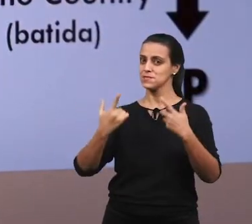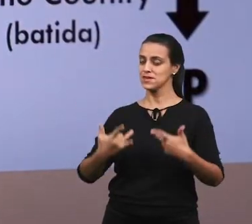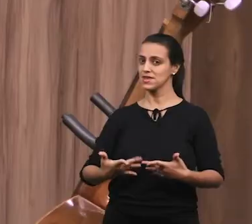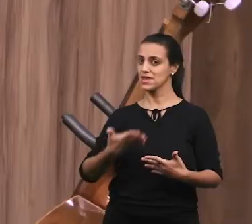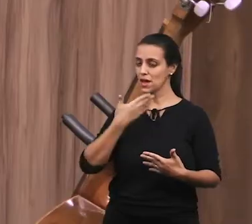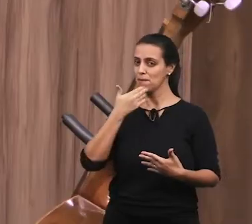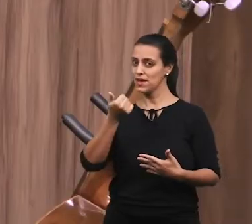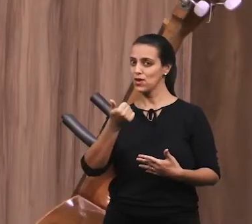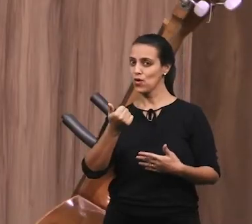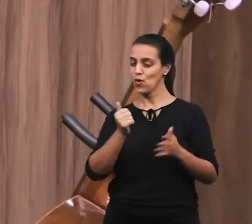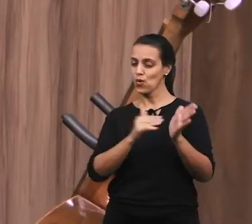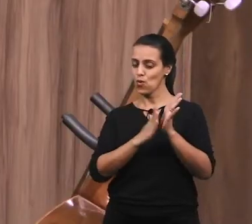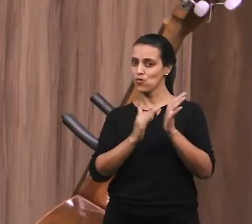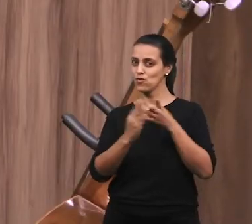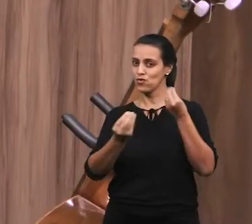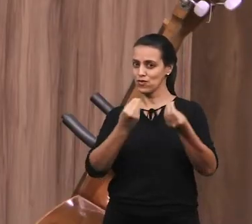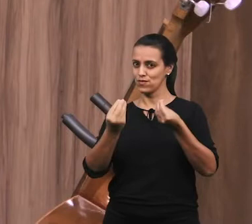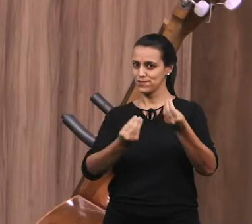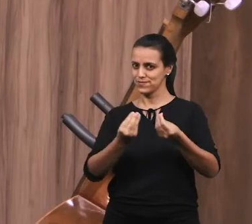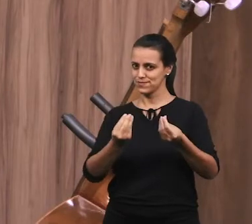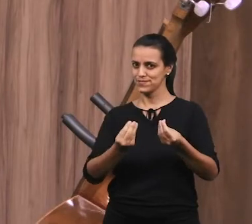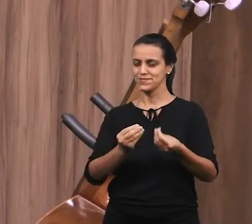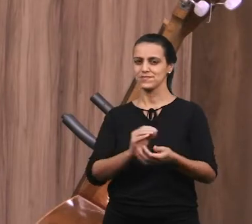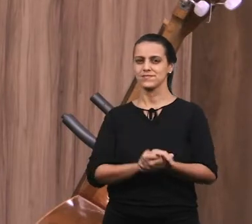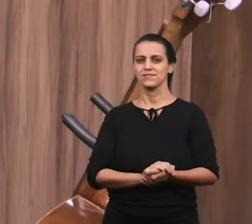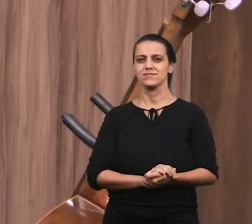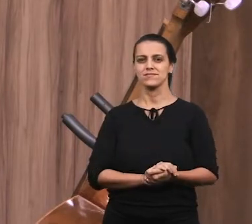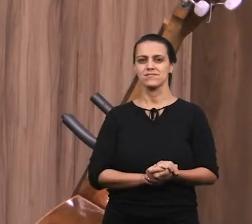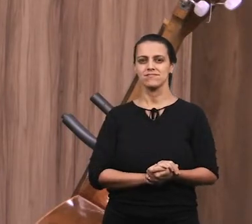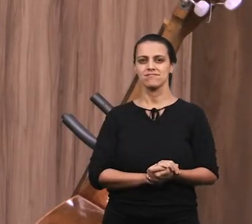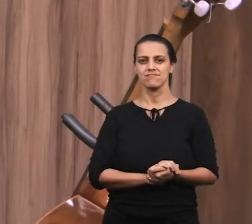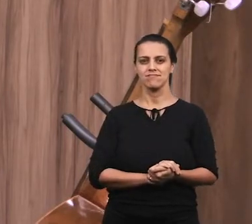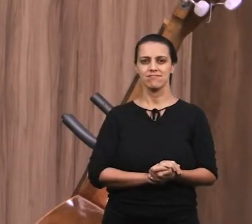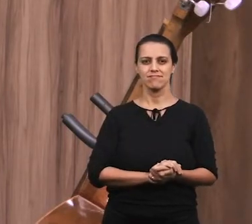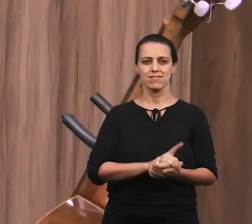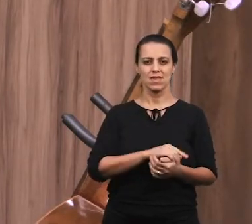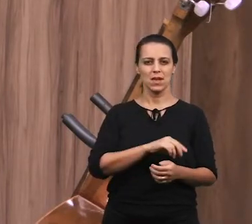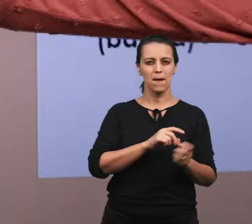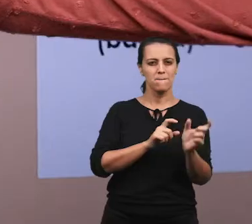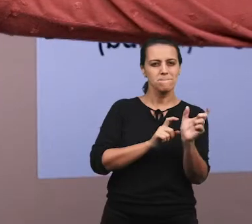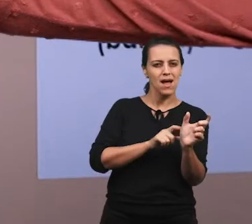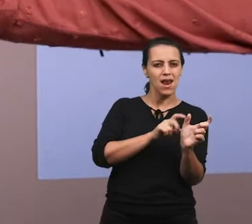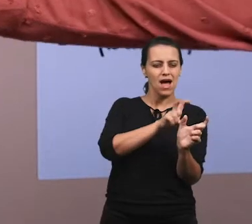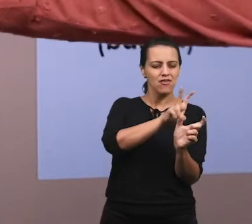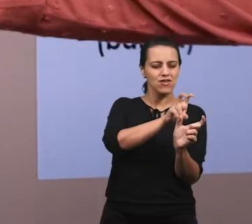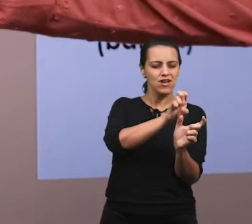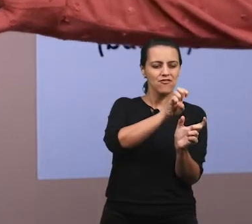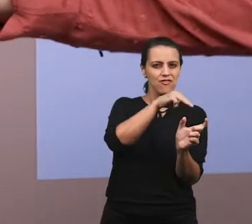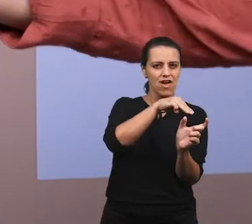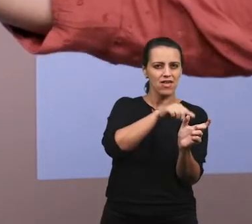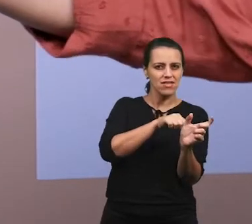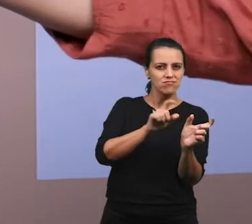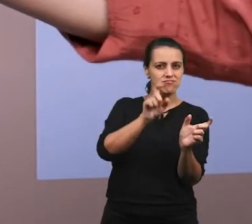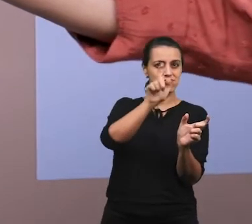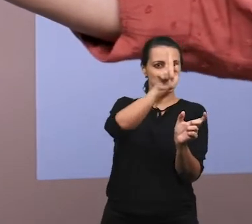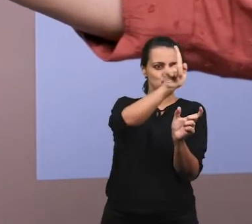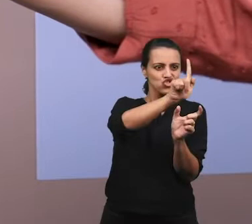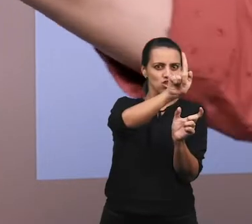А я вам лучше объясню сейчас весь псалом. Над словом